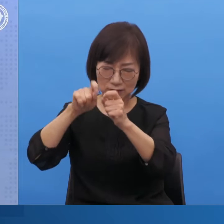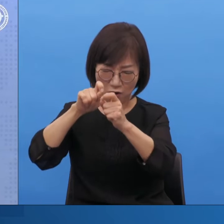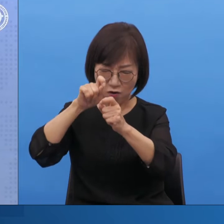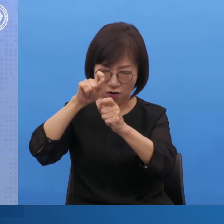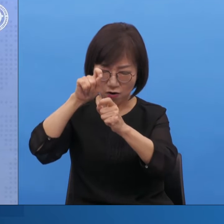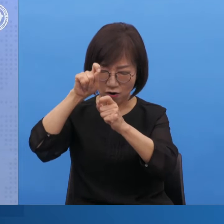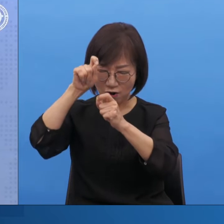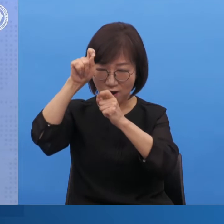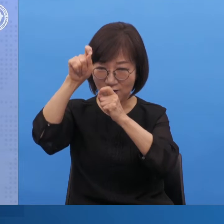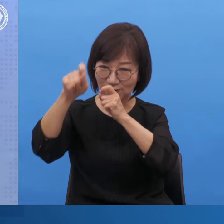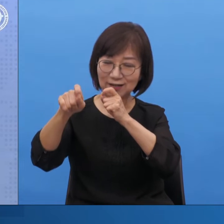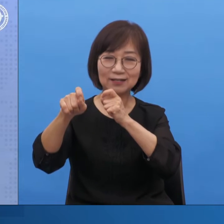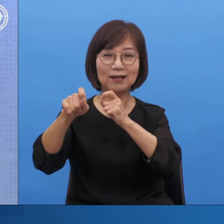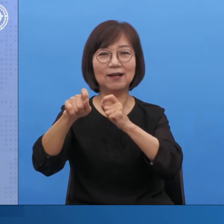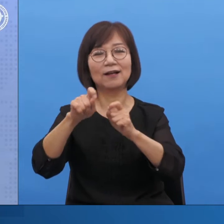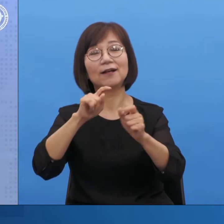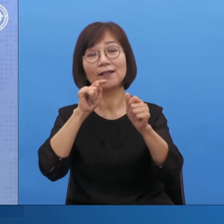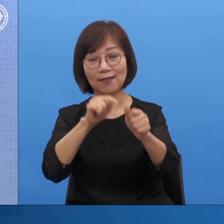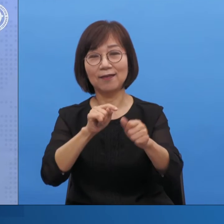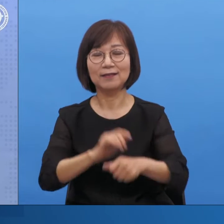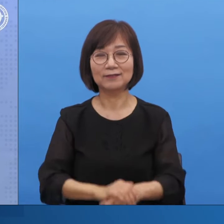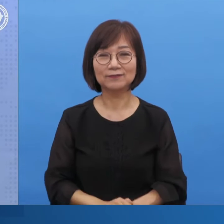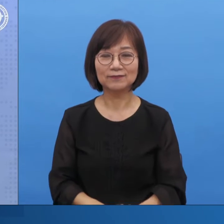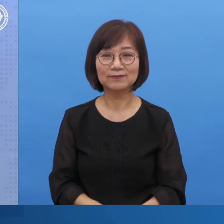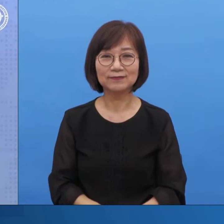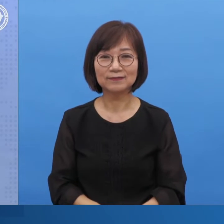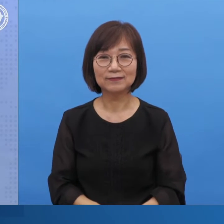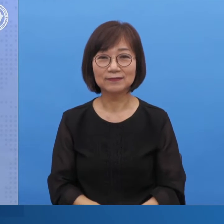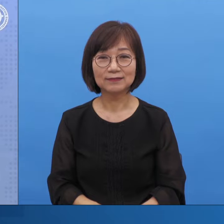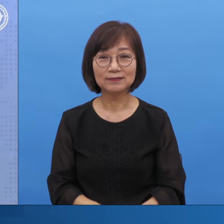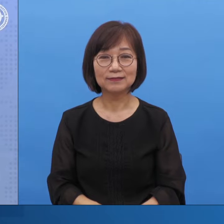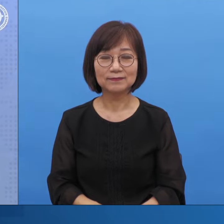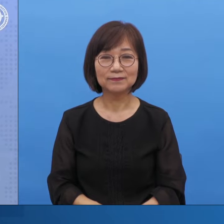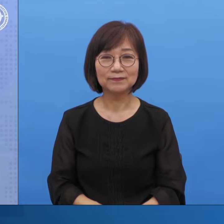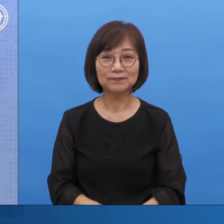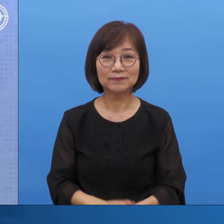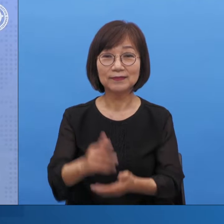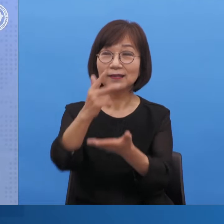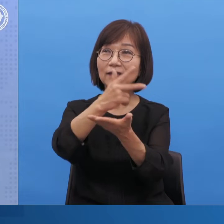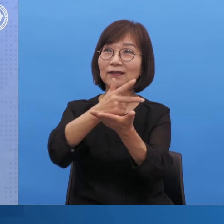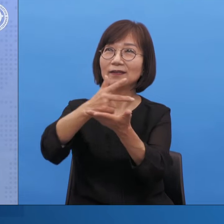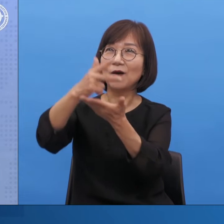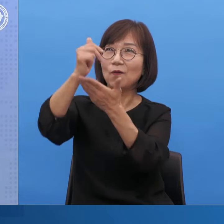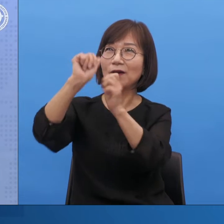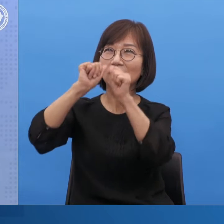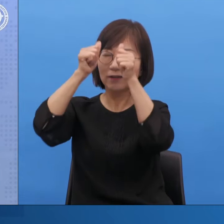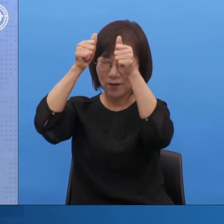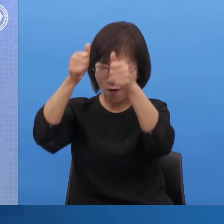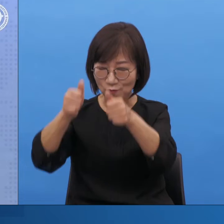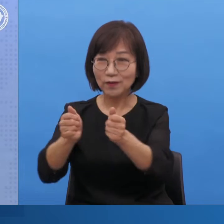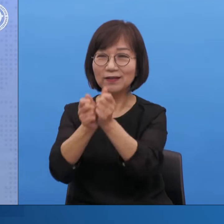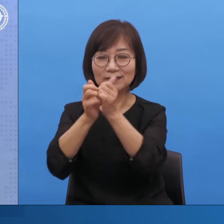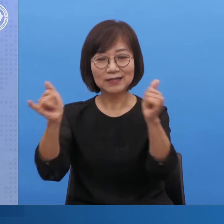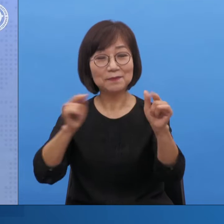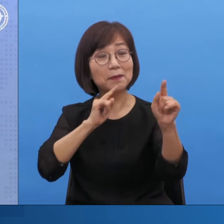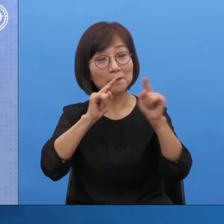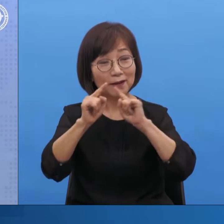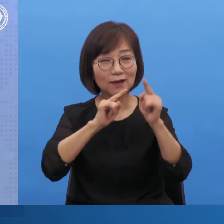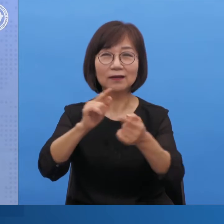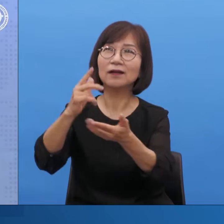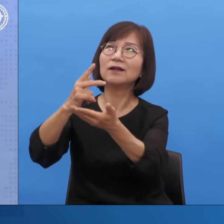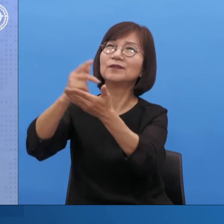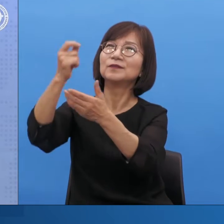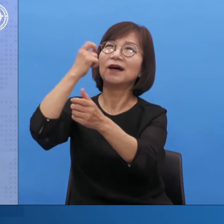Aaron say, his steadfast love endures forever. 여호와를 경외하는 자는 말하기를 그의